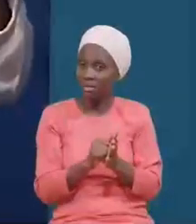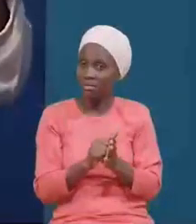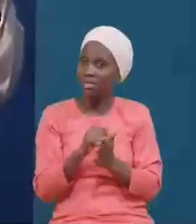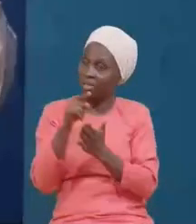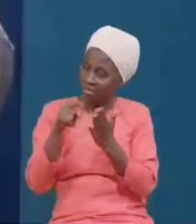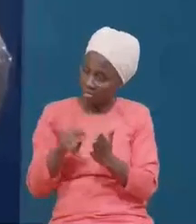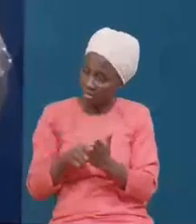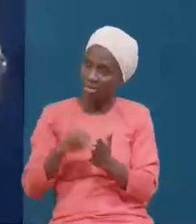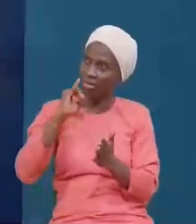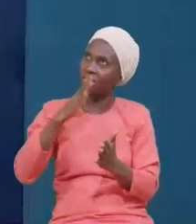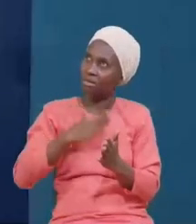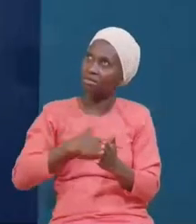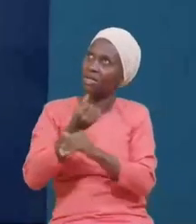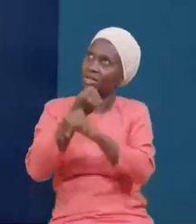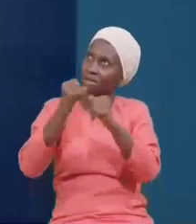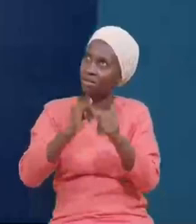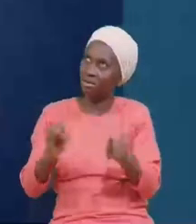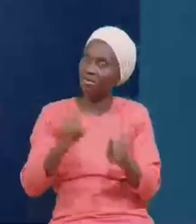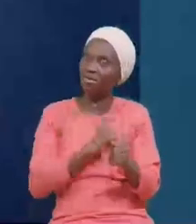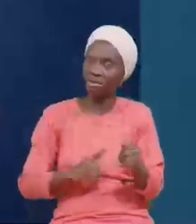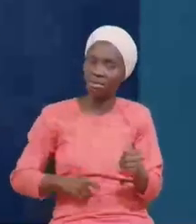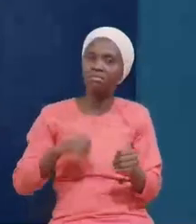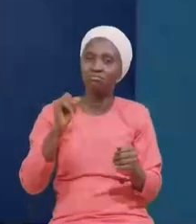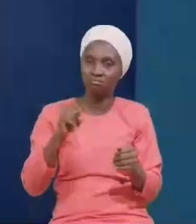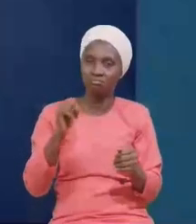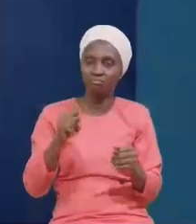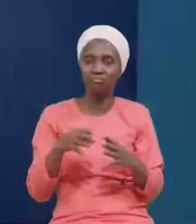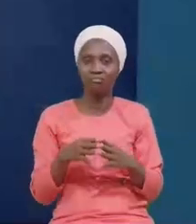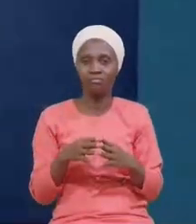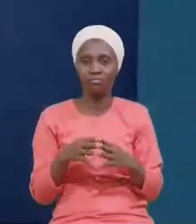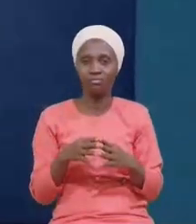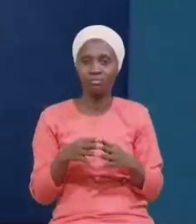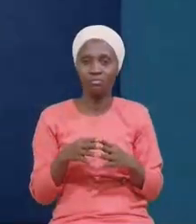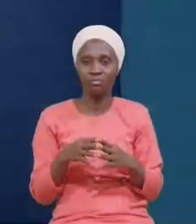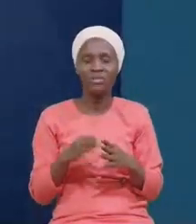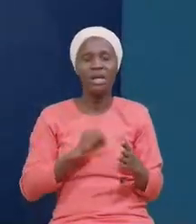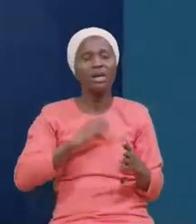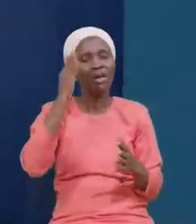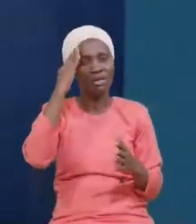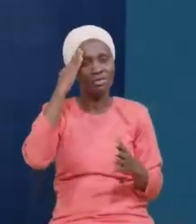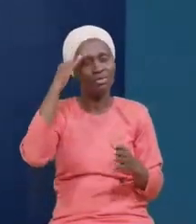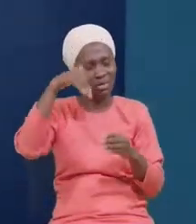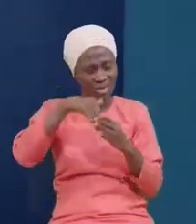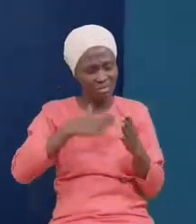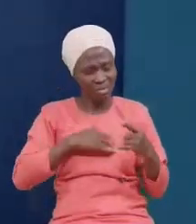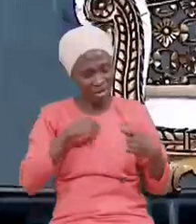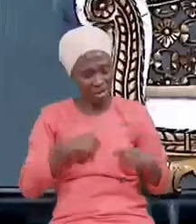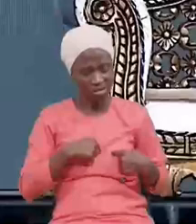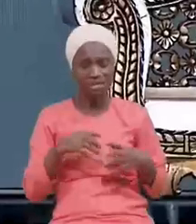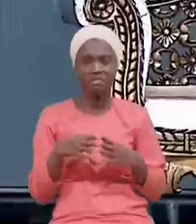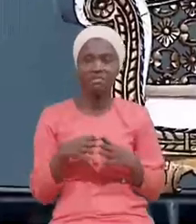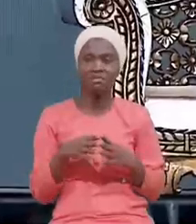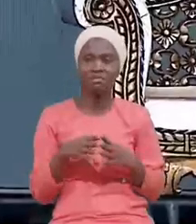que voici mon Sauveur, mon Seigneur qui me sauve. Je le reconnais de tout mon cœur.